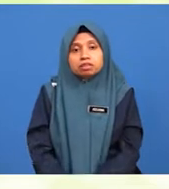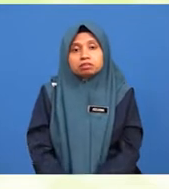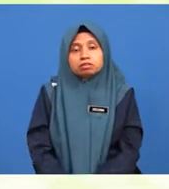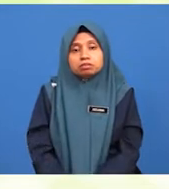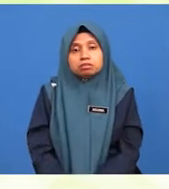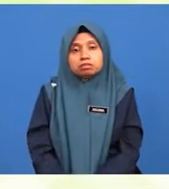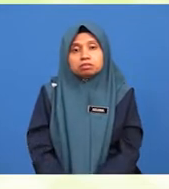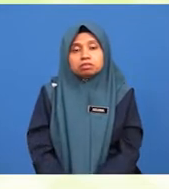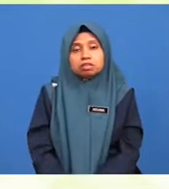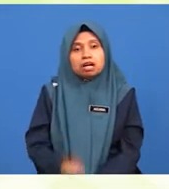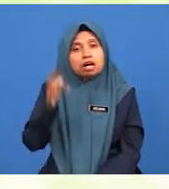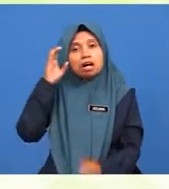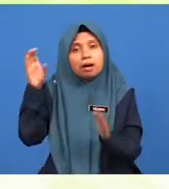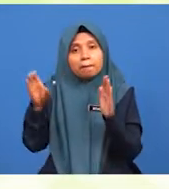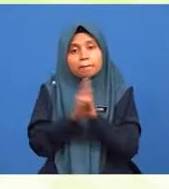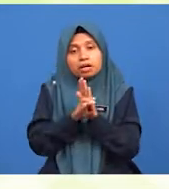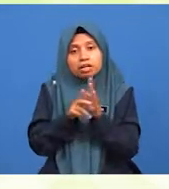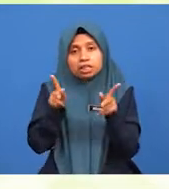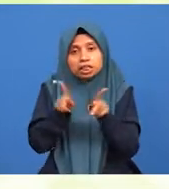Ini ialah gambar kasut.